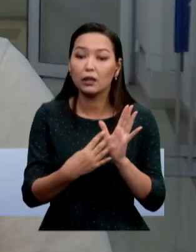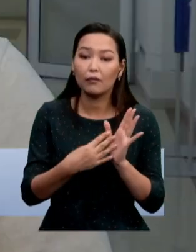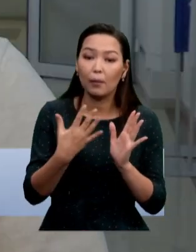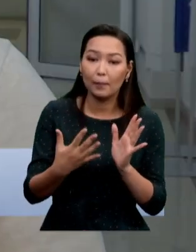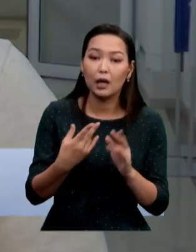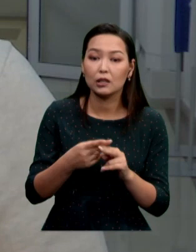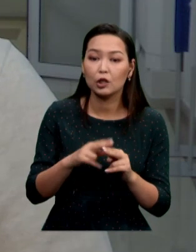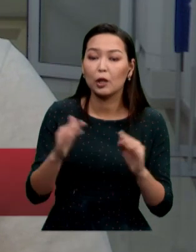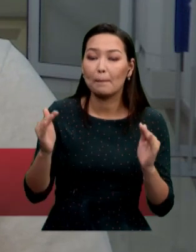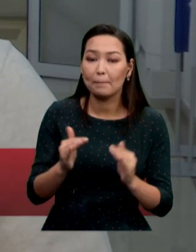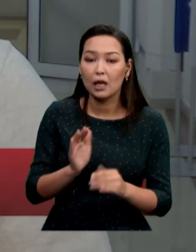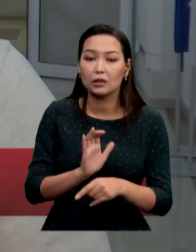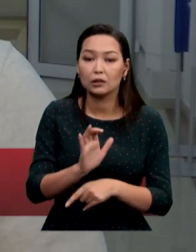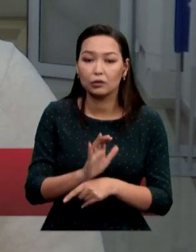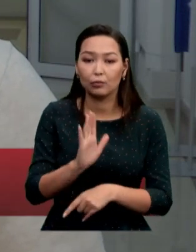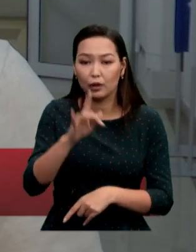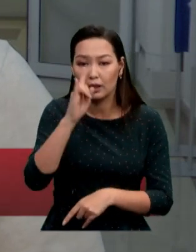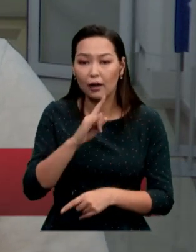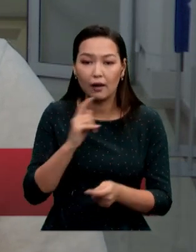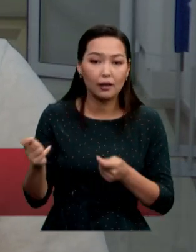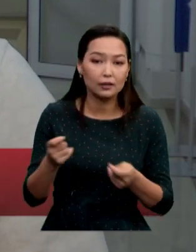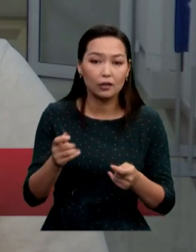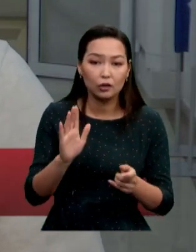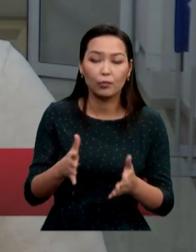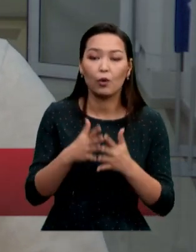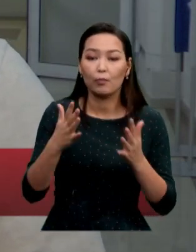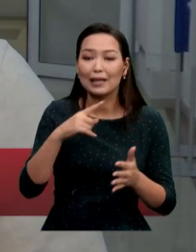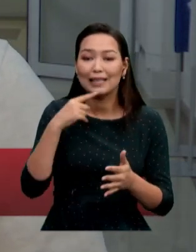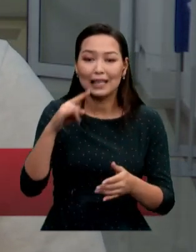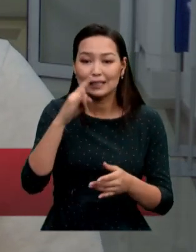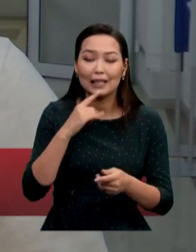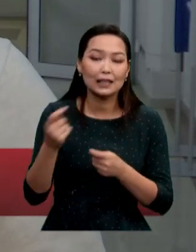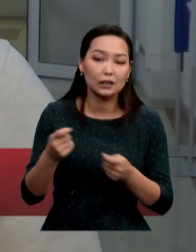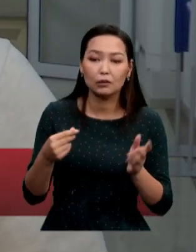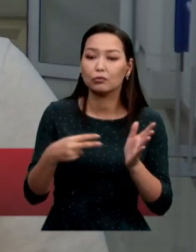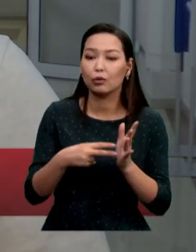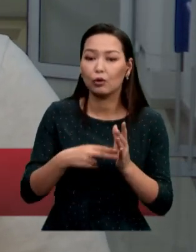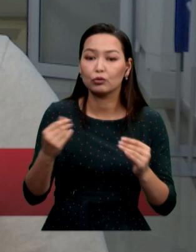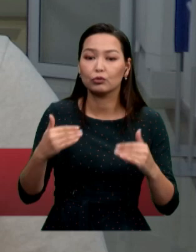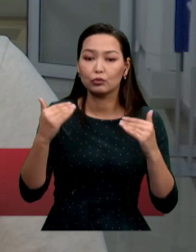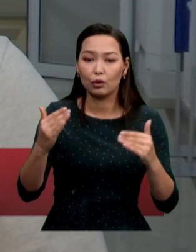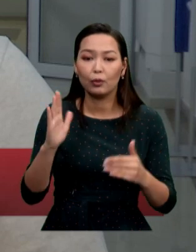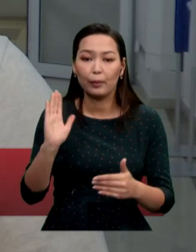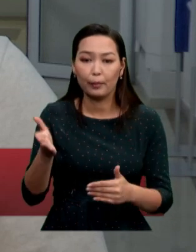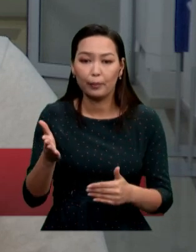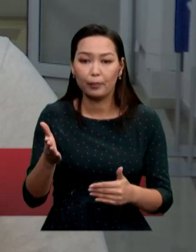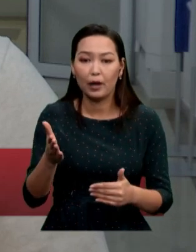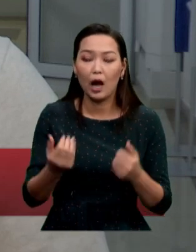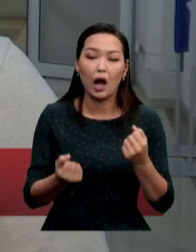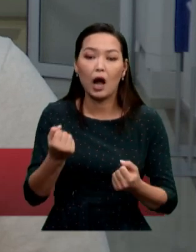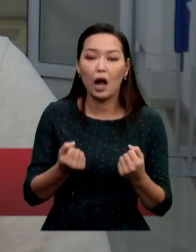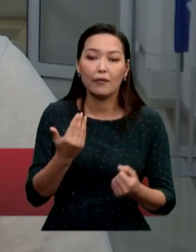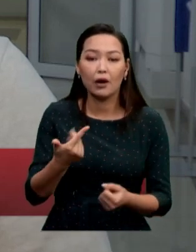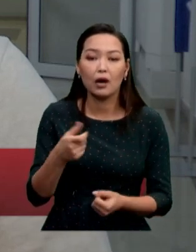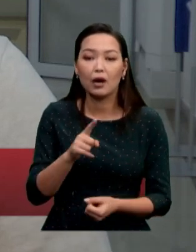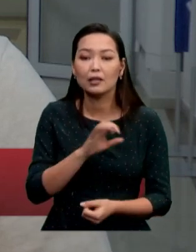всего, будет меньше производиться в Казахстане, его будут больше импортировать из России, соответственно, он будет стоить дороже. По сути, автовладельцы, которые